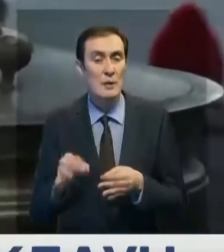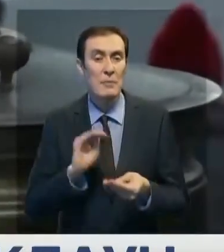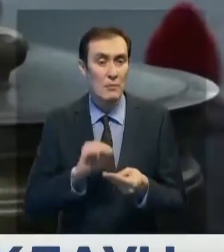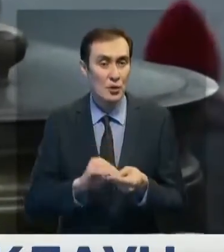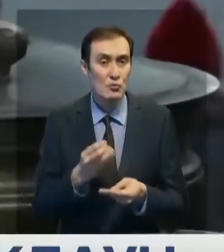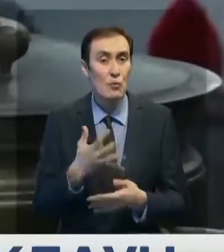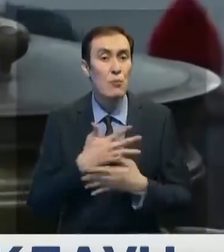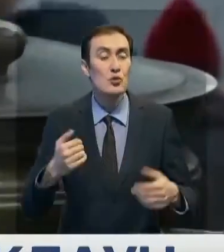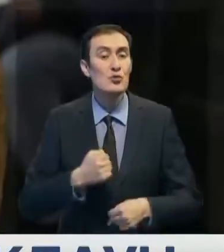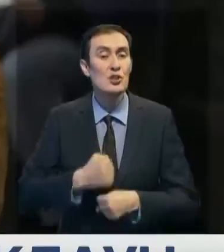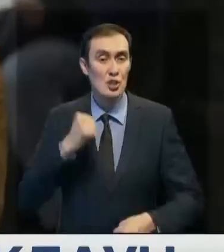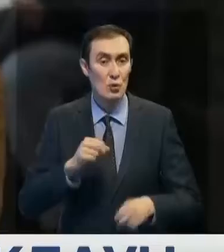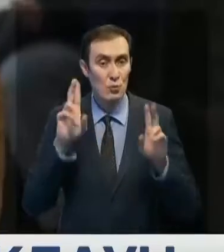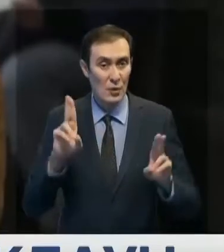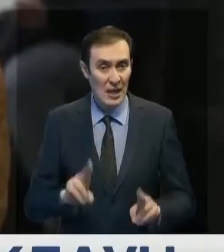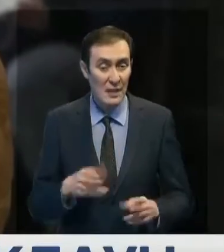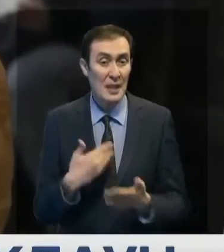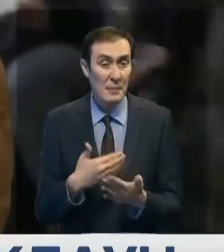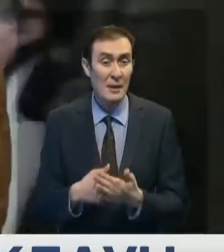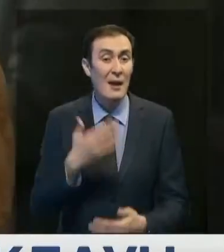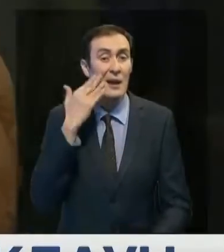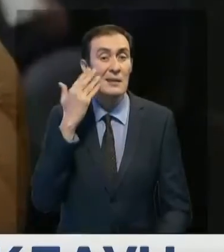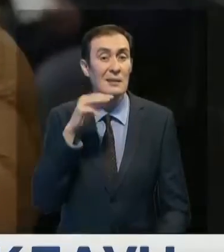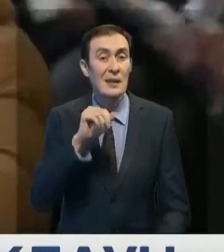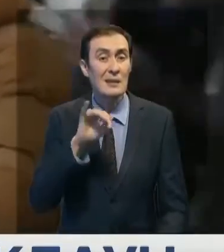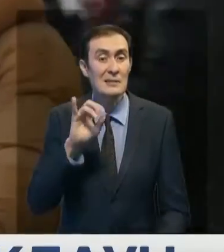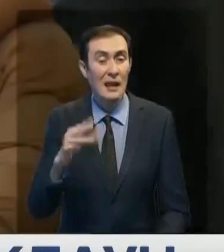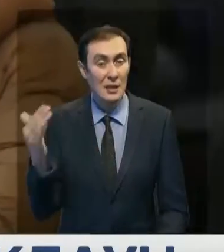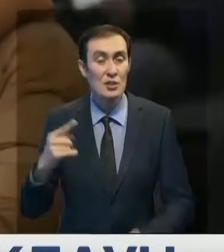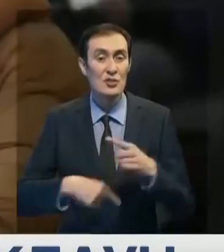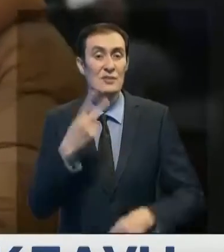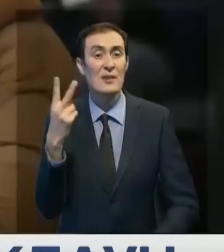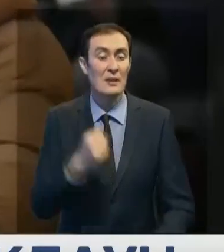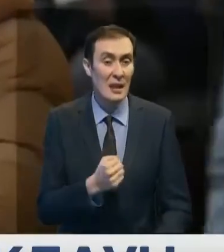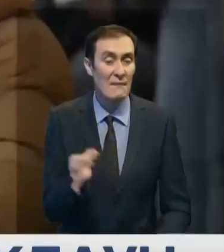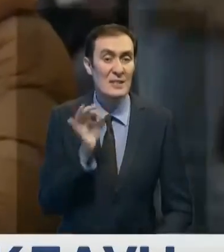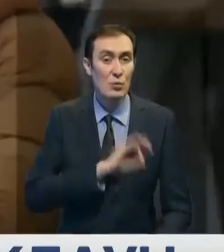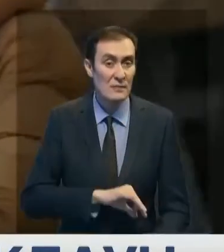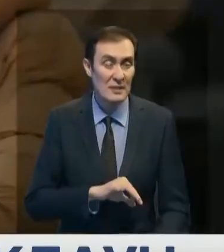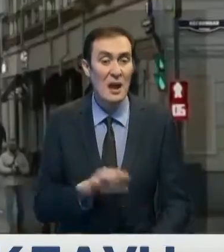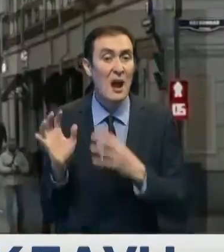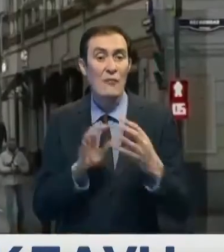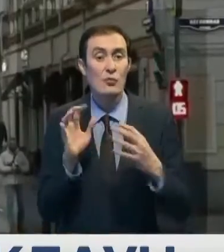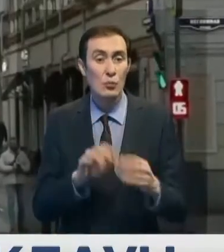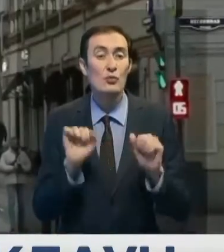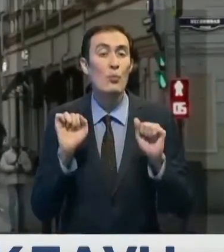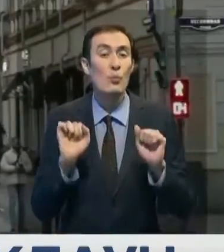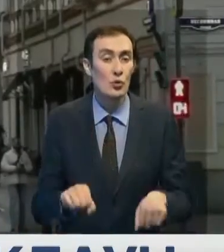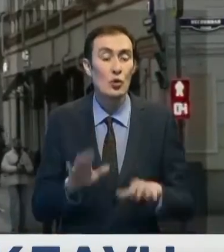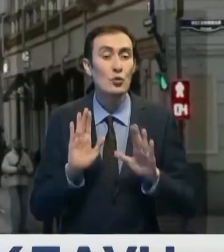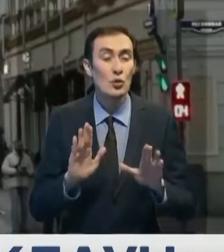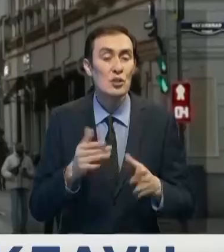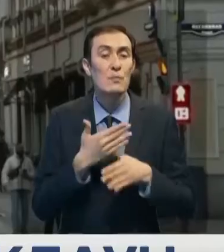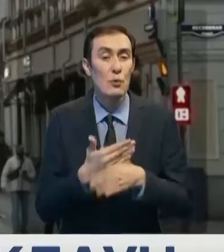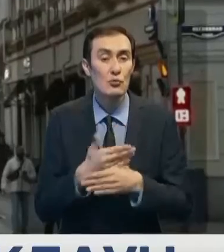еще больше ужесточают ограничения. Например, в Татарстане через 2 недели воспользоваться общественным транспортом можно